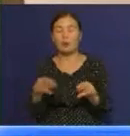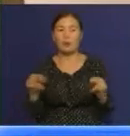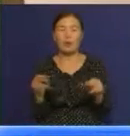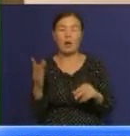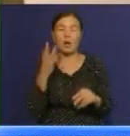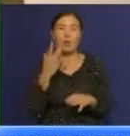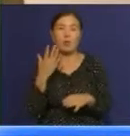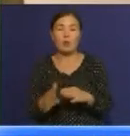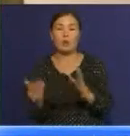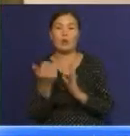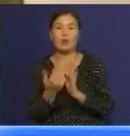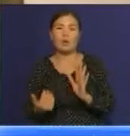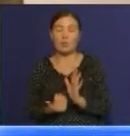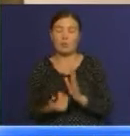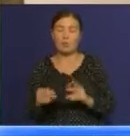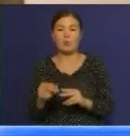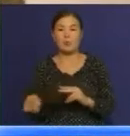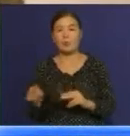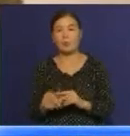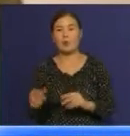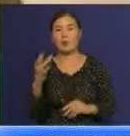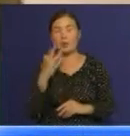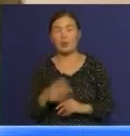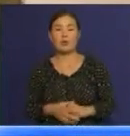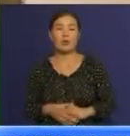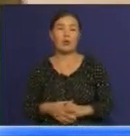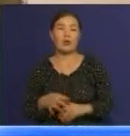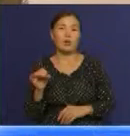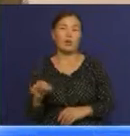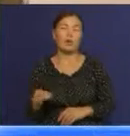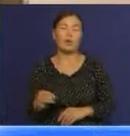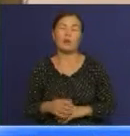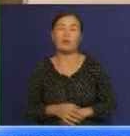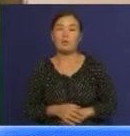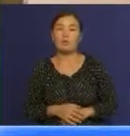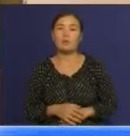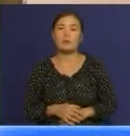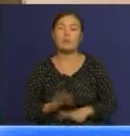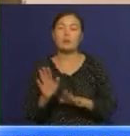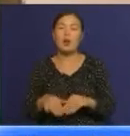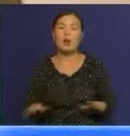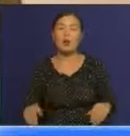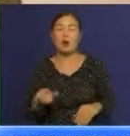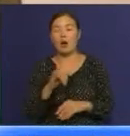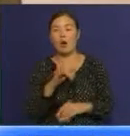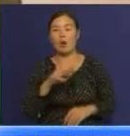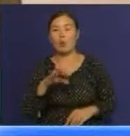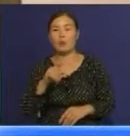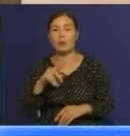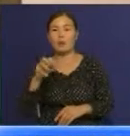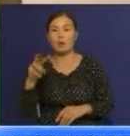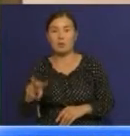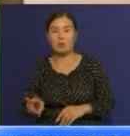бөлек бағдарлама бойынша сабақ береді. Енді мына жерде балдар аутизм элементпен,